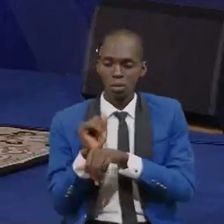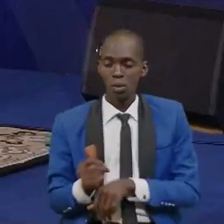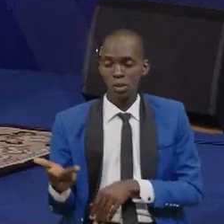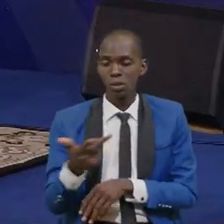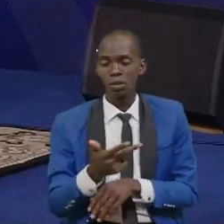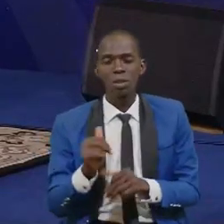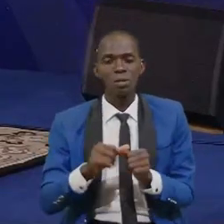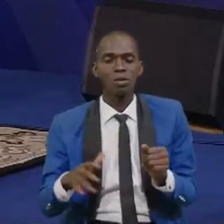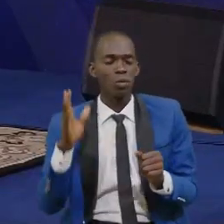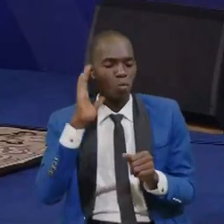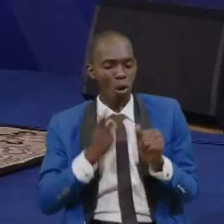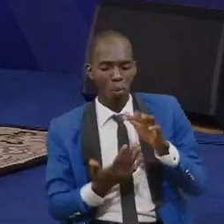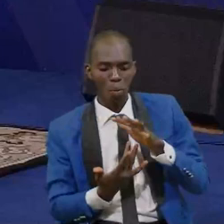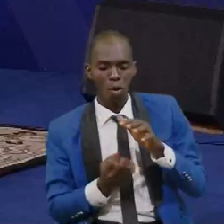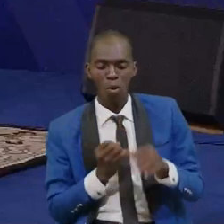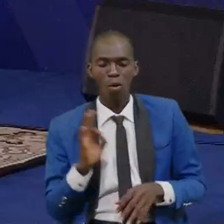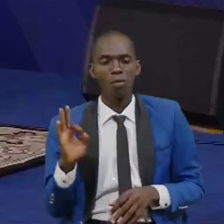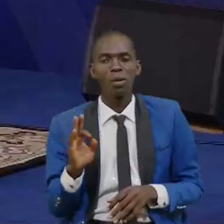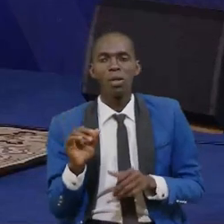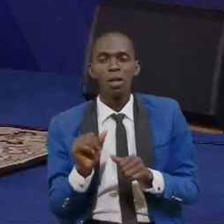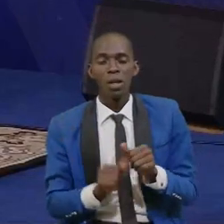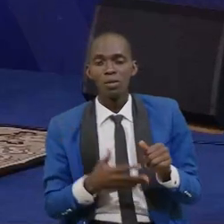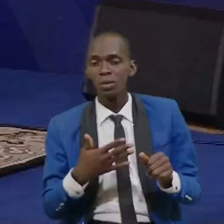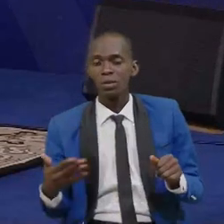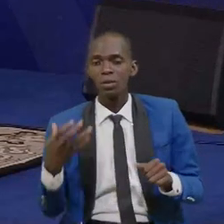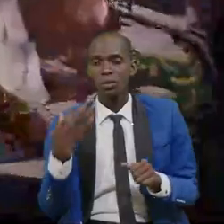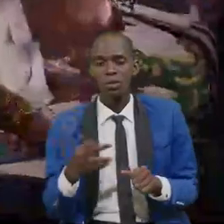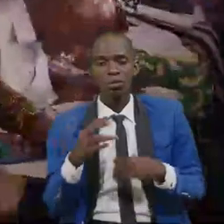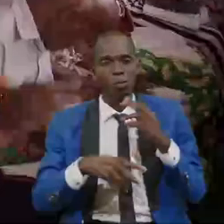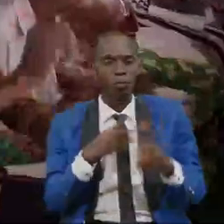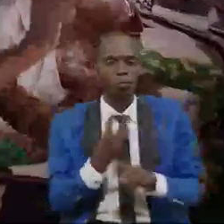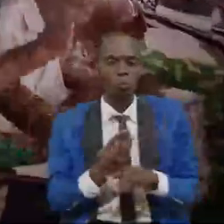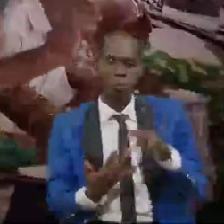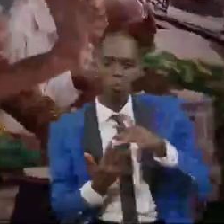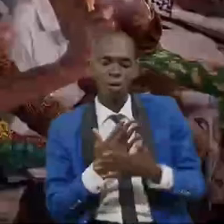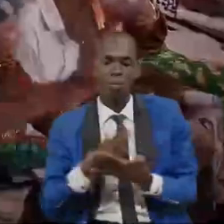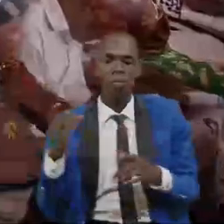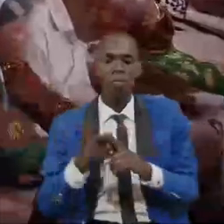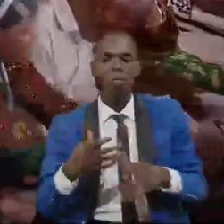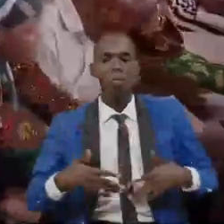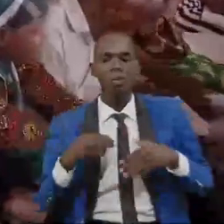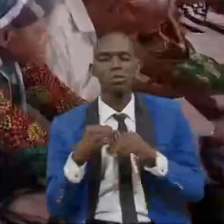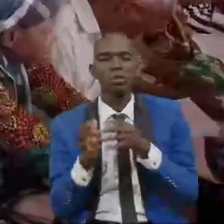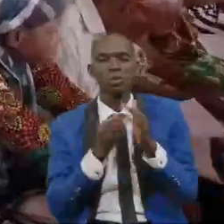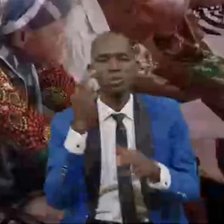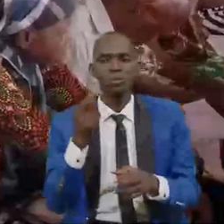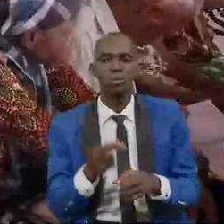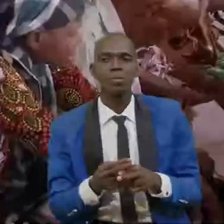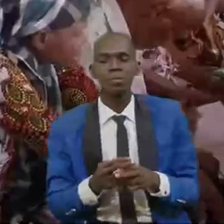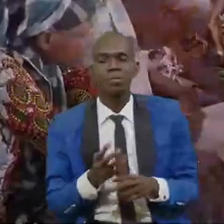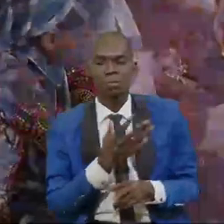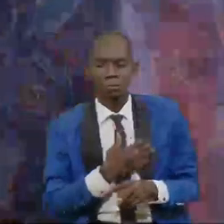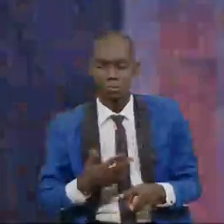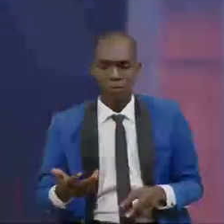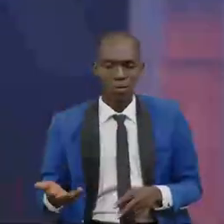été brûlé. Tout ce qui est de Babylone sera brûlé de ta vie. Et ils se sont